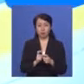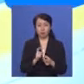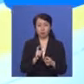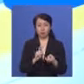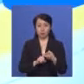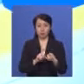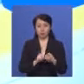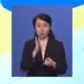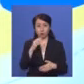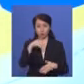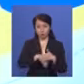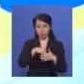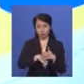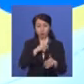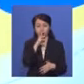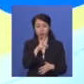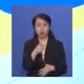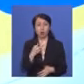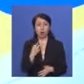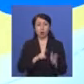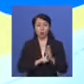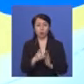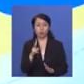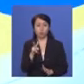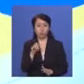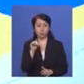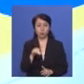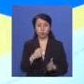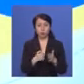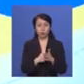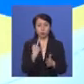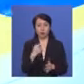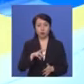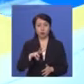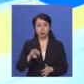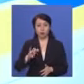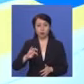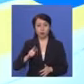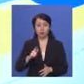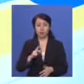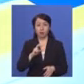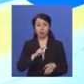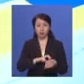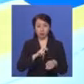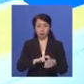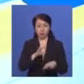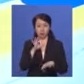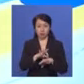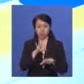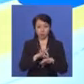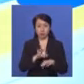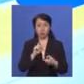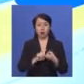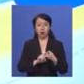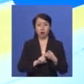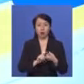Им предусмотрена надбавка к заработной плате от 200 тысяч до 1 миллиона тенге. Медикам же, заразившимся ковидом, предусмотрено